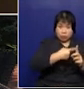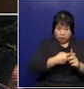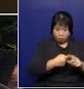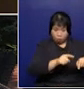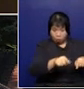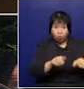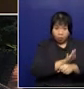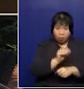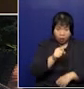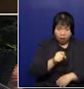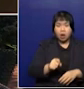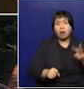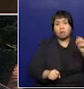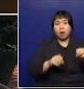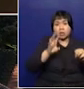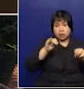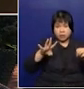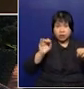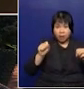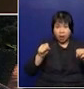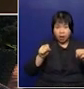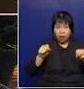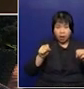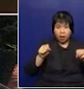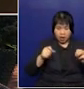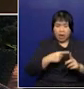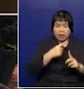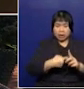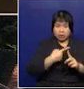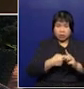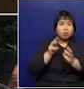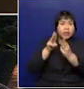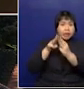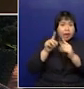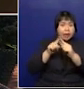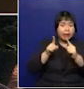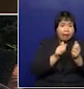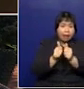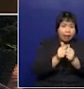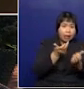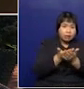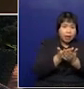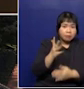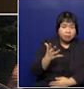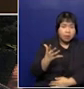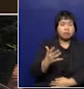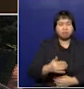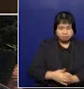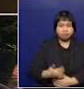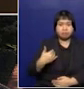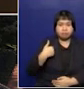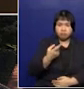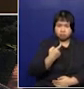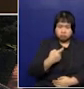ท่านนายกใช้มาตรา44หรือเปล่าที่ไปให้เขาเช่าสัญญาโดยไม่มีการประมูลครับต่อมาอีกครับ